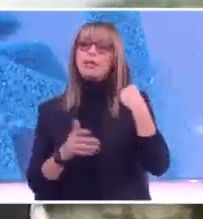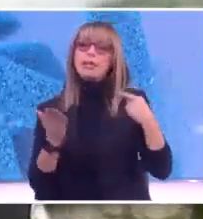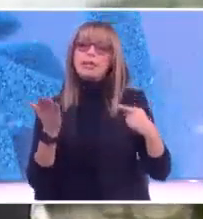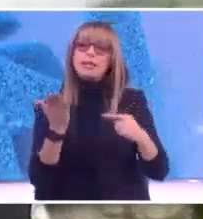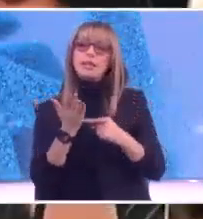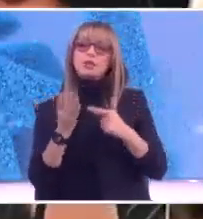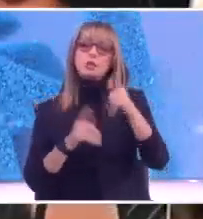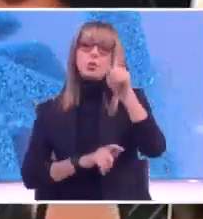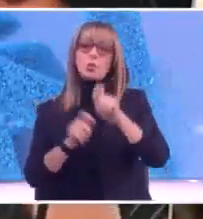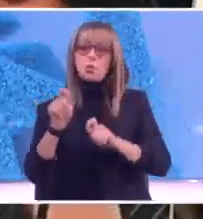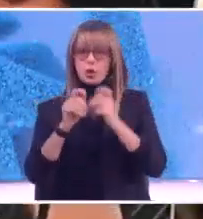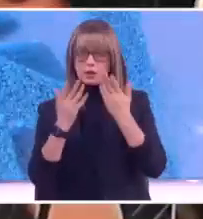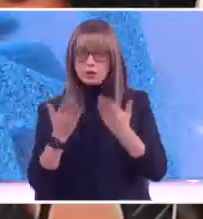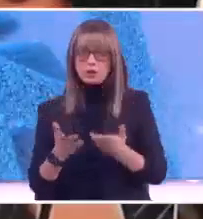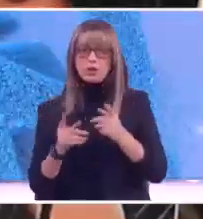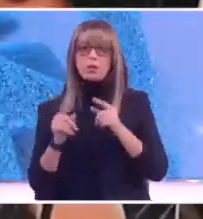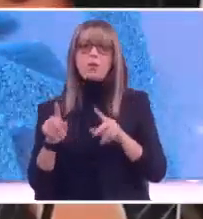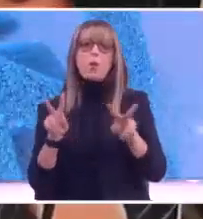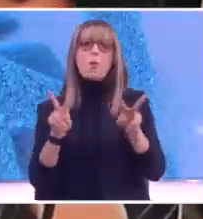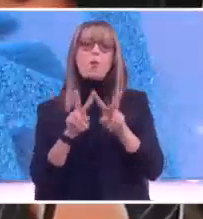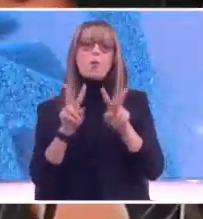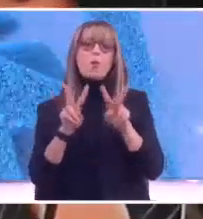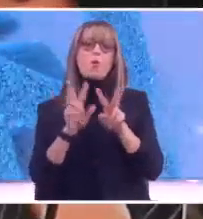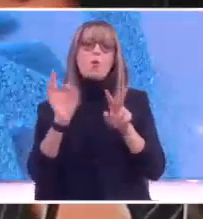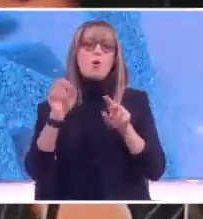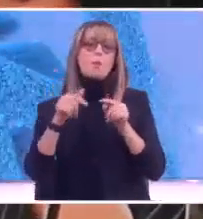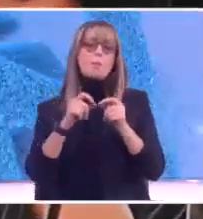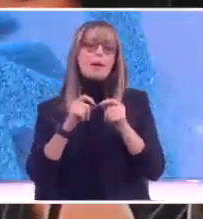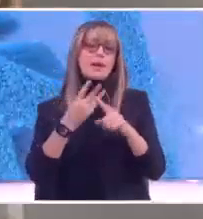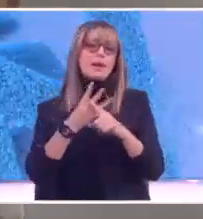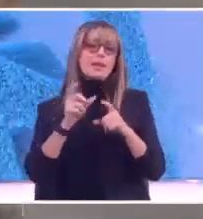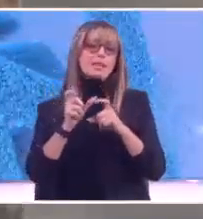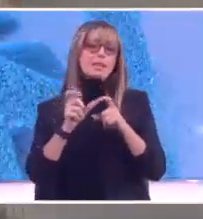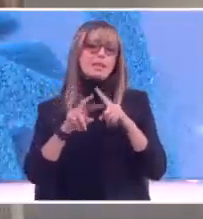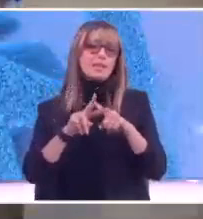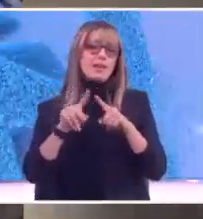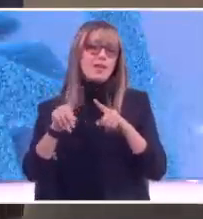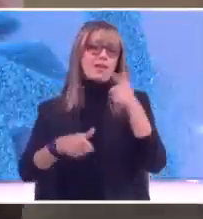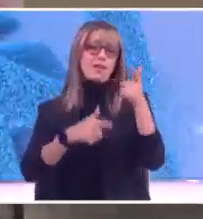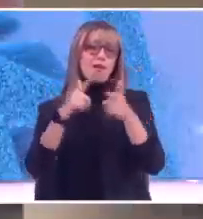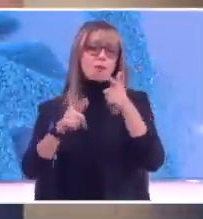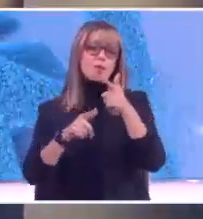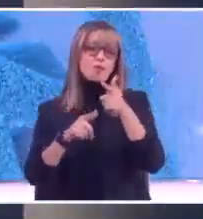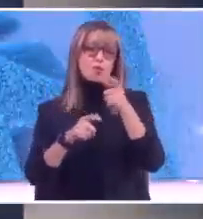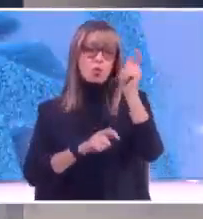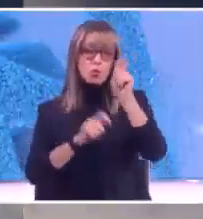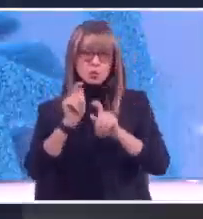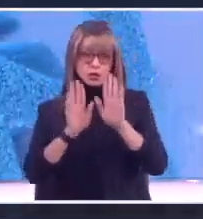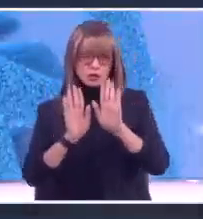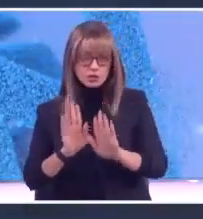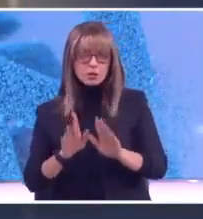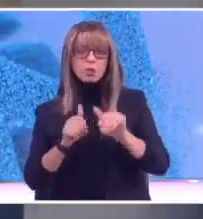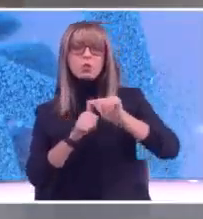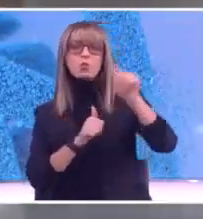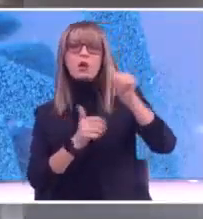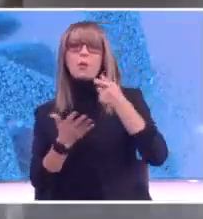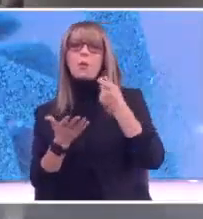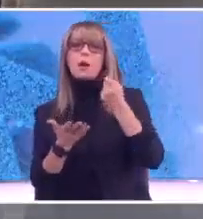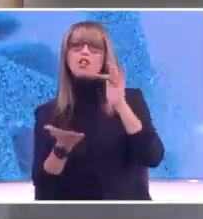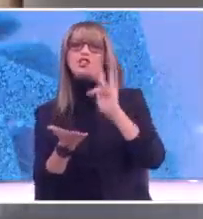teknolojilerin kullanılacağını, özellikle MOBESE kameralarının kullanılacağını, uzaktan para cezasına